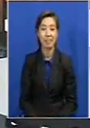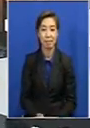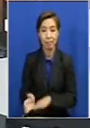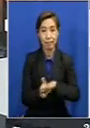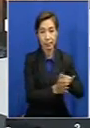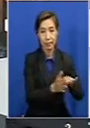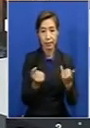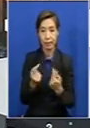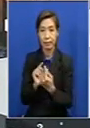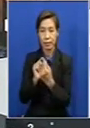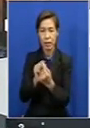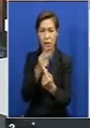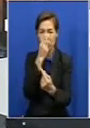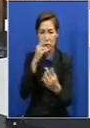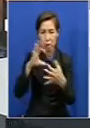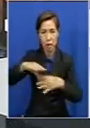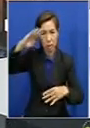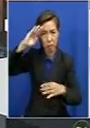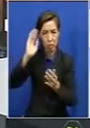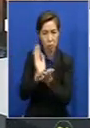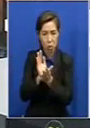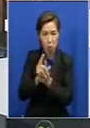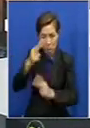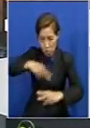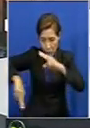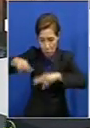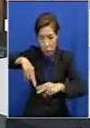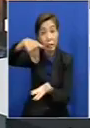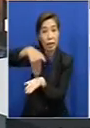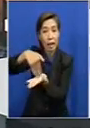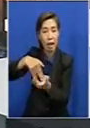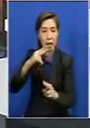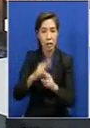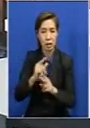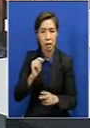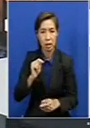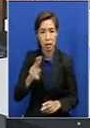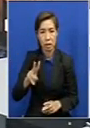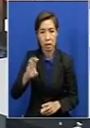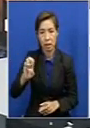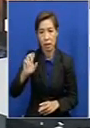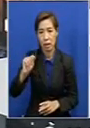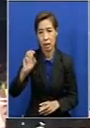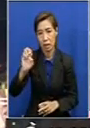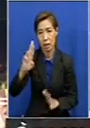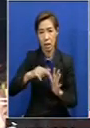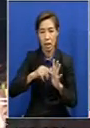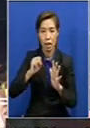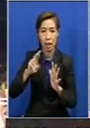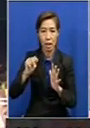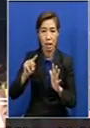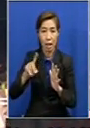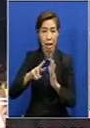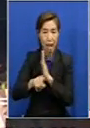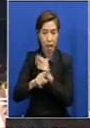ดูความคืบหน้าล่าสุดจากผู้บัญชาการตำรวจสอบสวนกลางพลตำรวจโทธิติราชหนองหานพิทักษ์พร้อมด้วยพลตำรวจตรีสุ